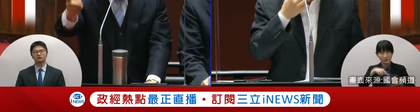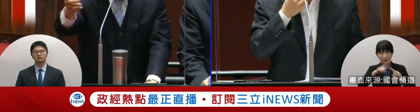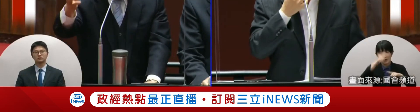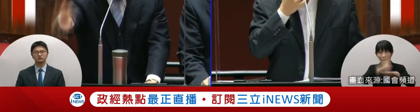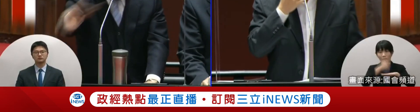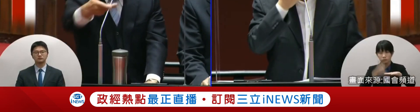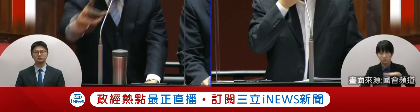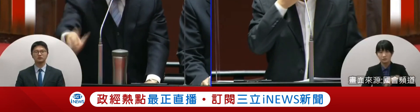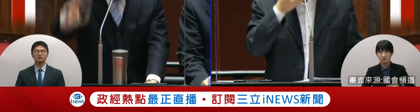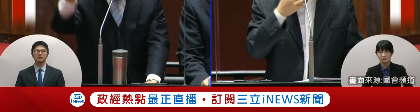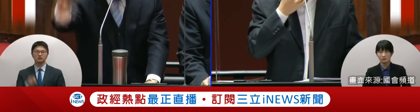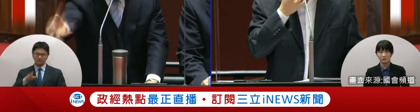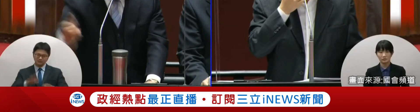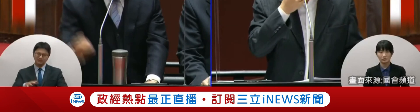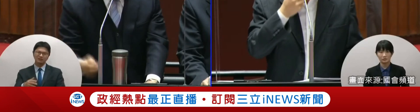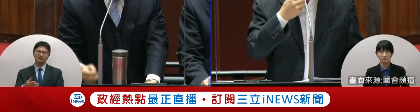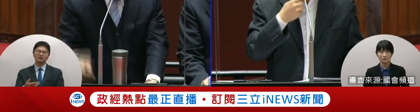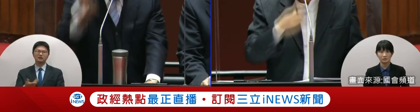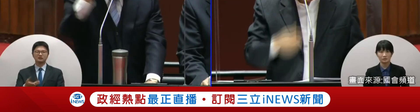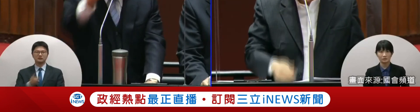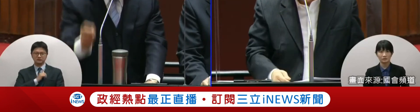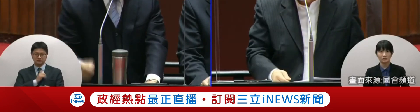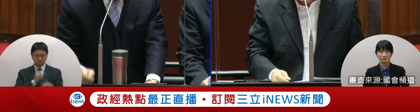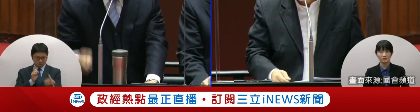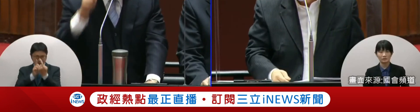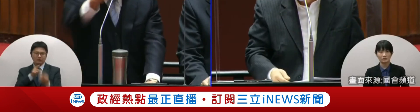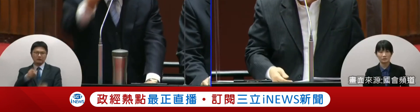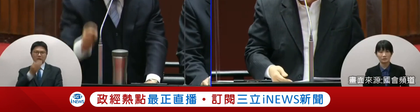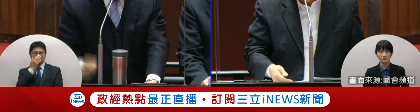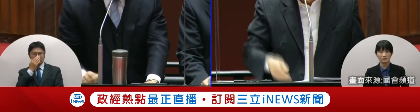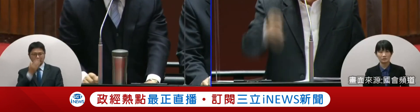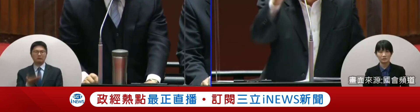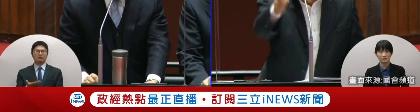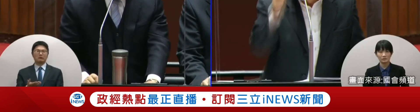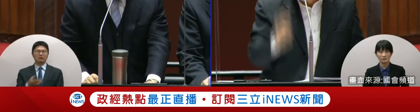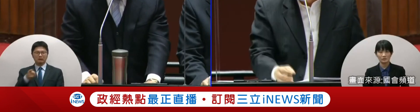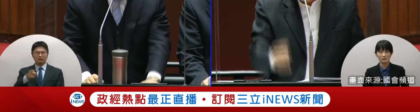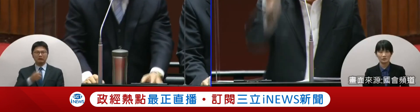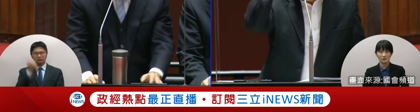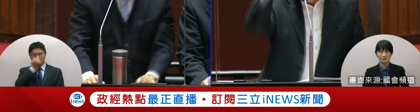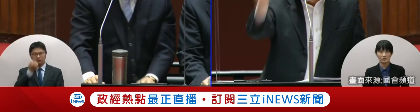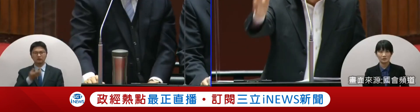的啊。 你不敢正面来偷偷泼水，暴力分子，小偷行为。 是因为。